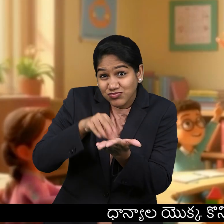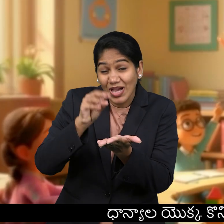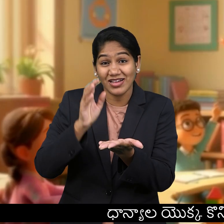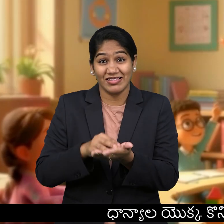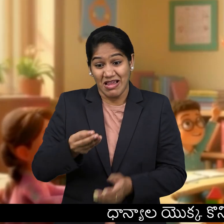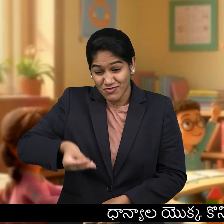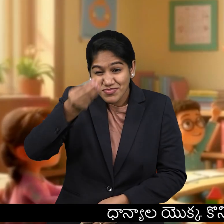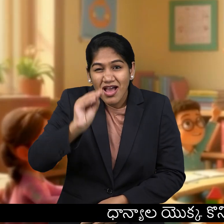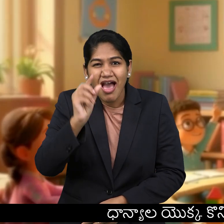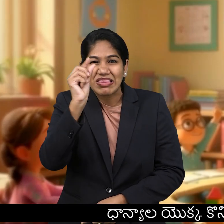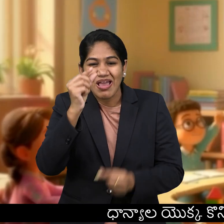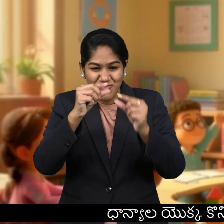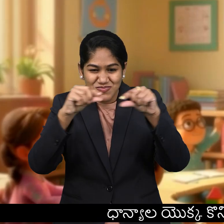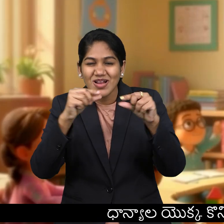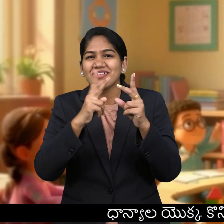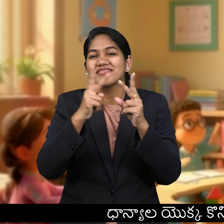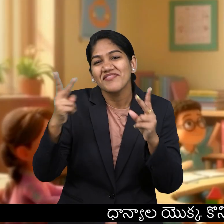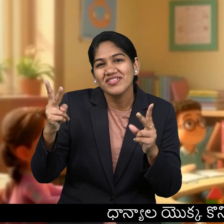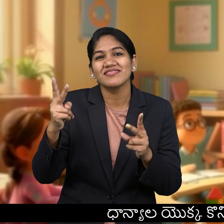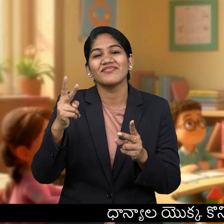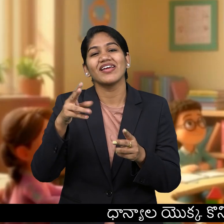ధాన్యాల యొక్క కొన్ని పేర్లను మనం నేర్చుకుందాం.